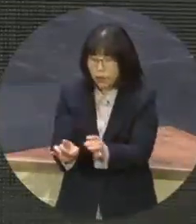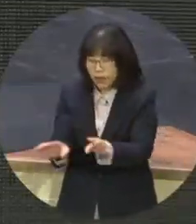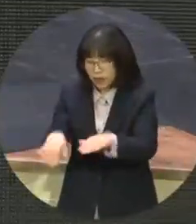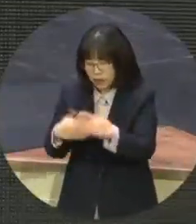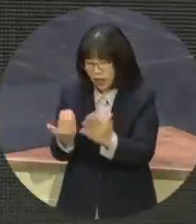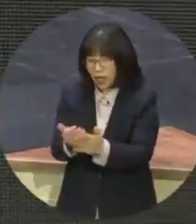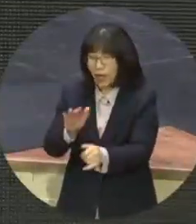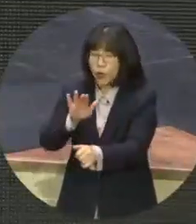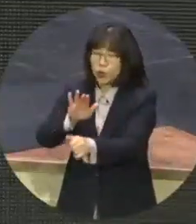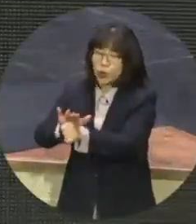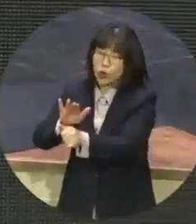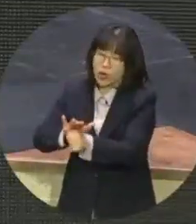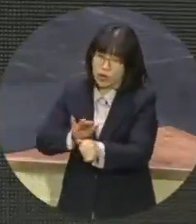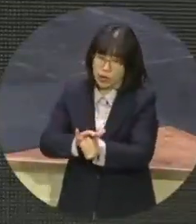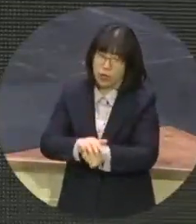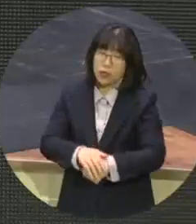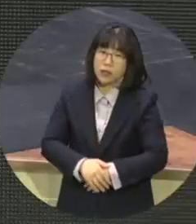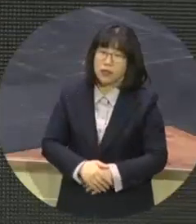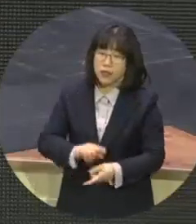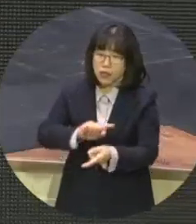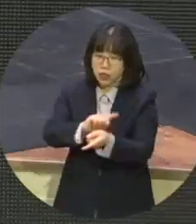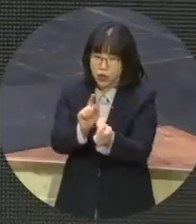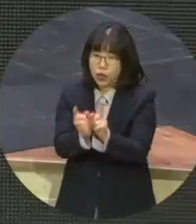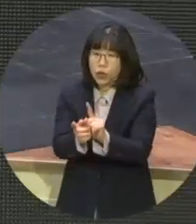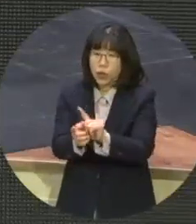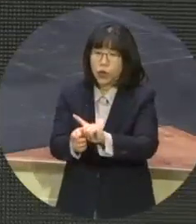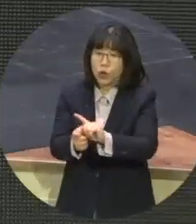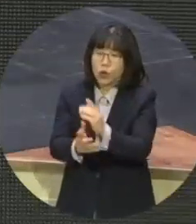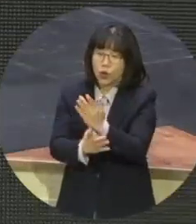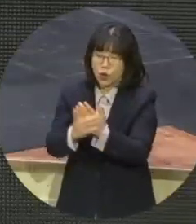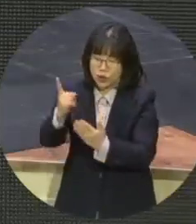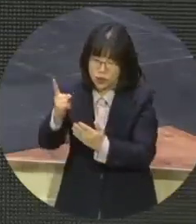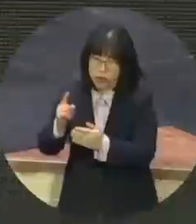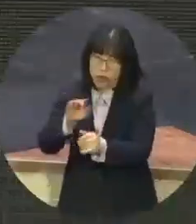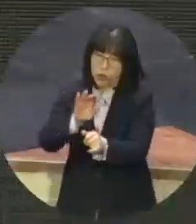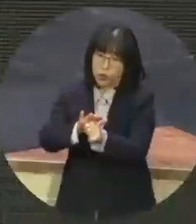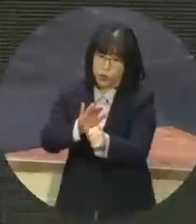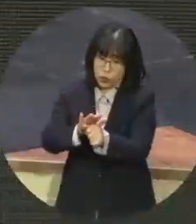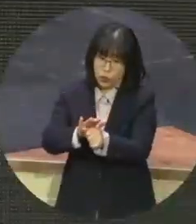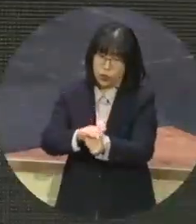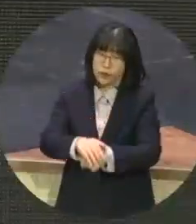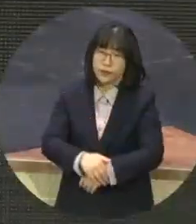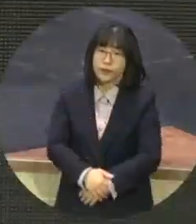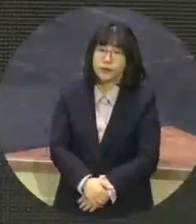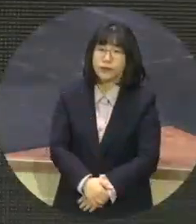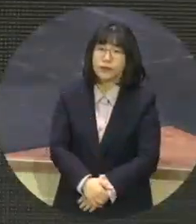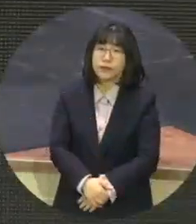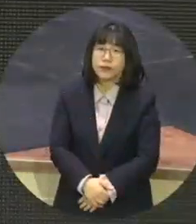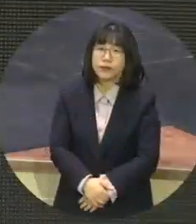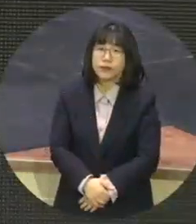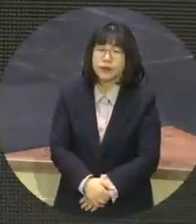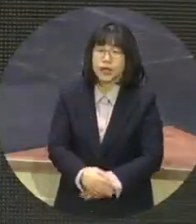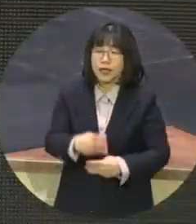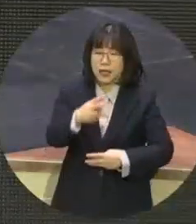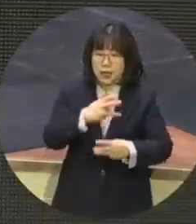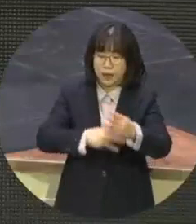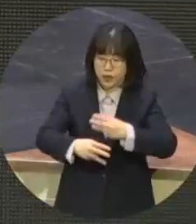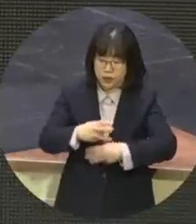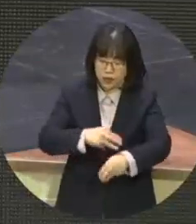도와주어서 모든 부서들이 다 원리시에서 도와주어서 정말 이번에 이렇게 우리